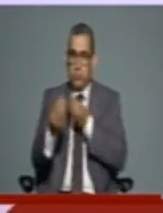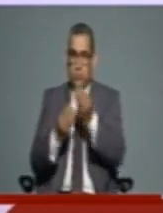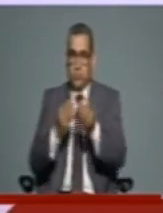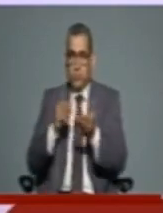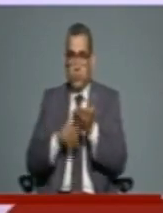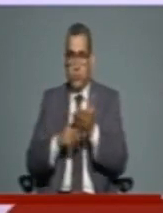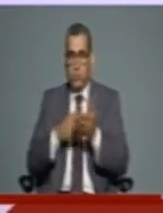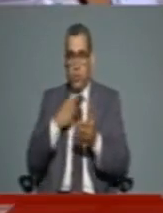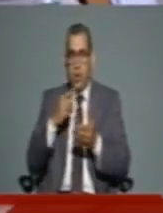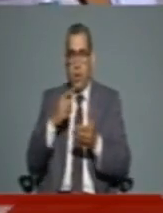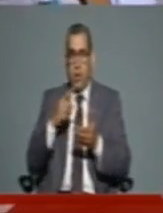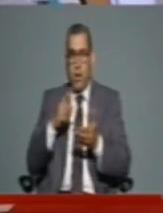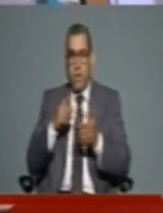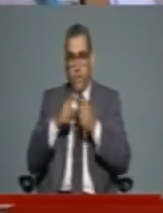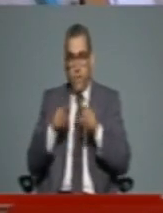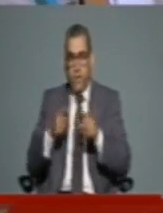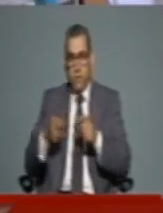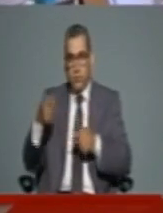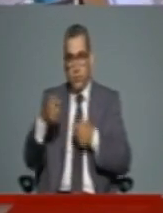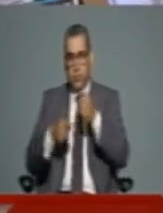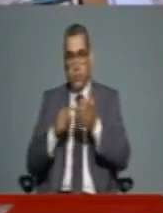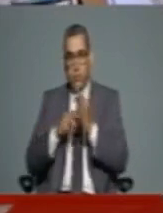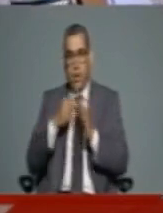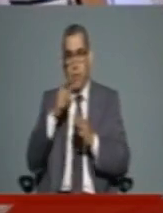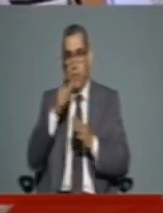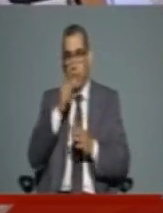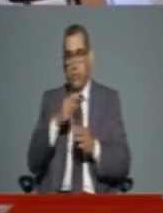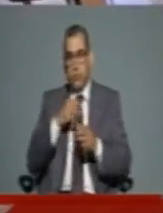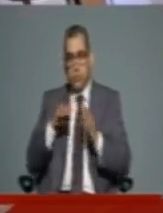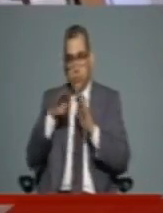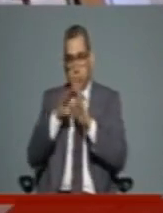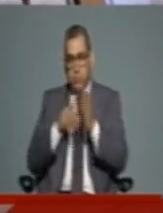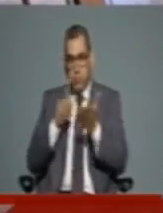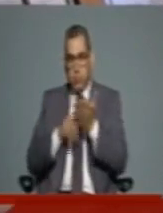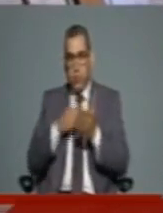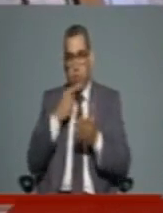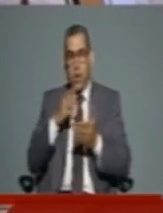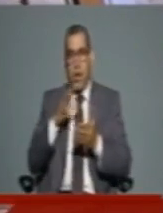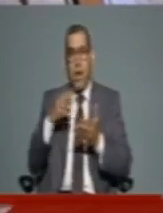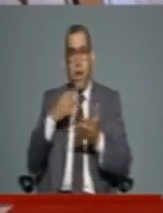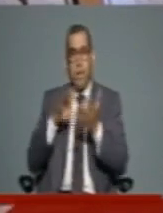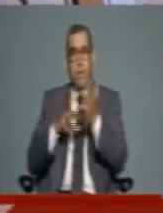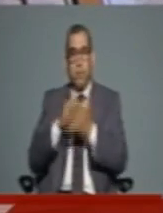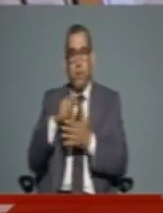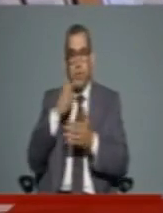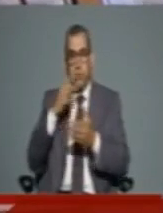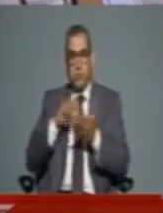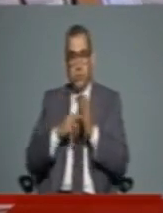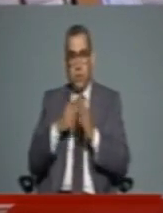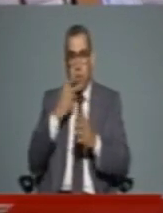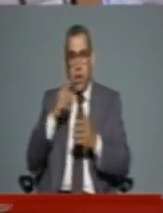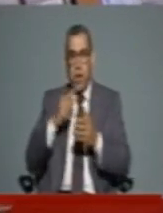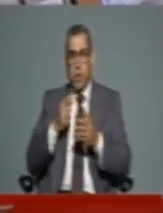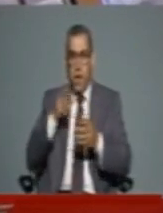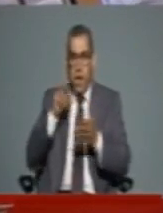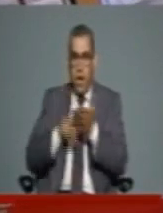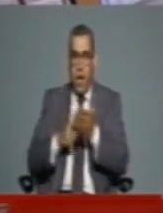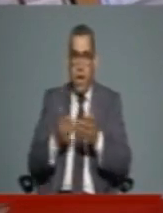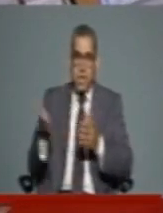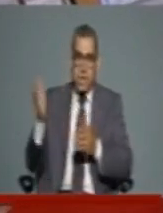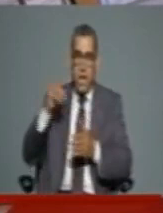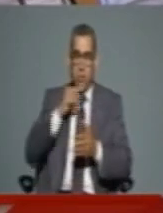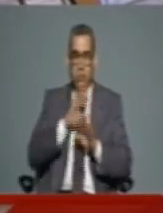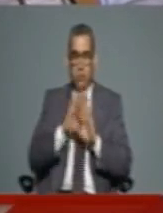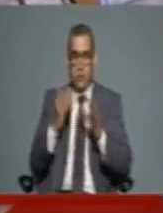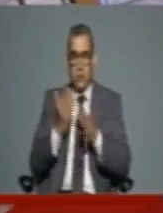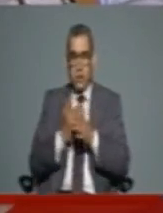السعر بطريقة معينة ونحكم السعر النهائي دون أن ندخل في تسعير جبري. لسبب بيجيلي